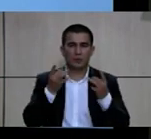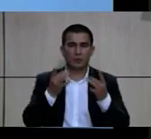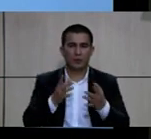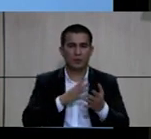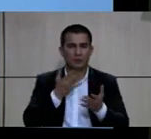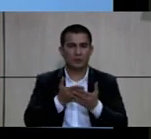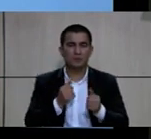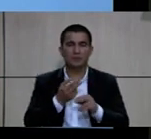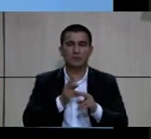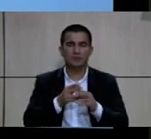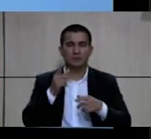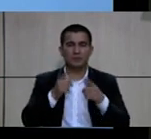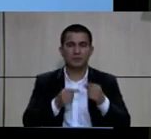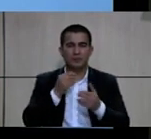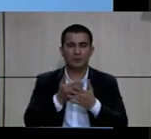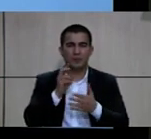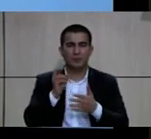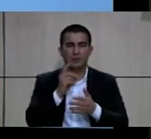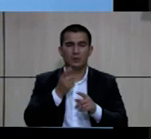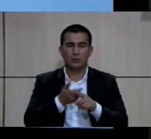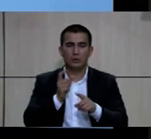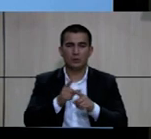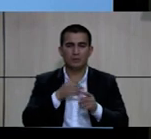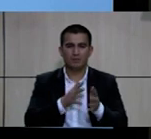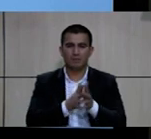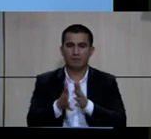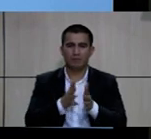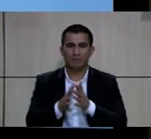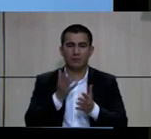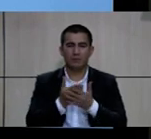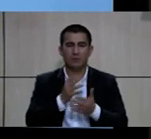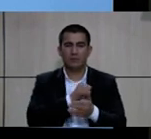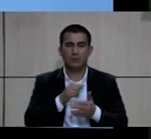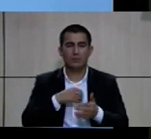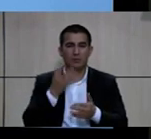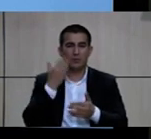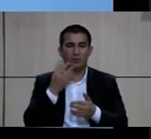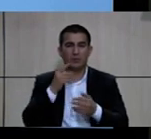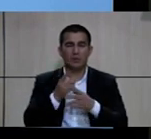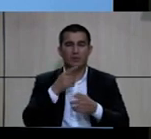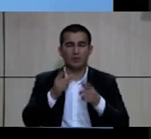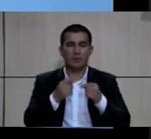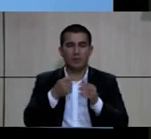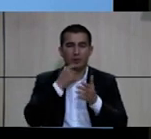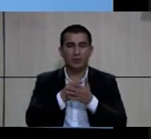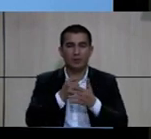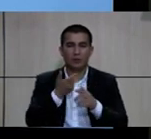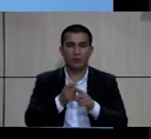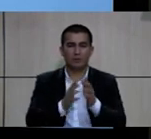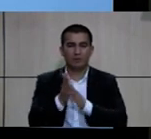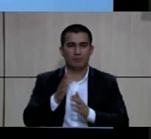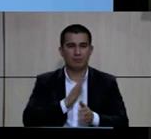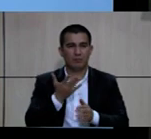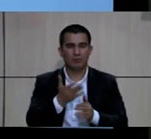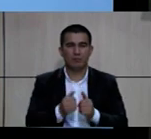tuzilgan. Sut bezlari rivojlangan bo'lib, lekin so'rg'ichlari rivojlanmagan.